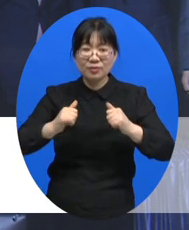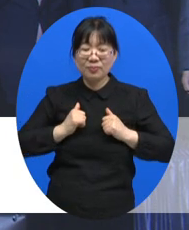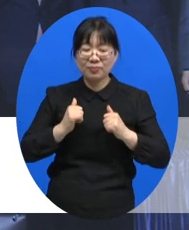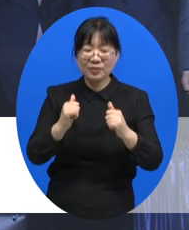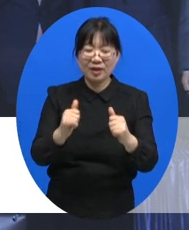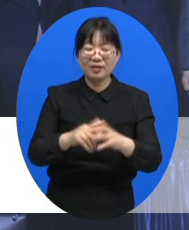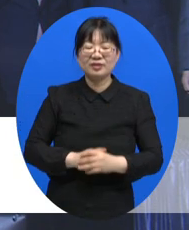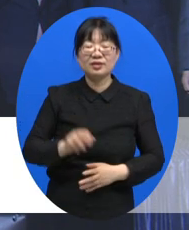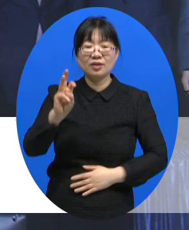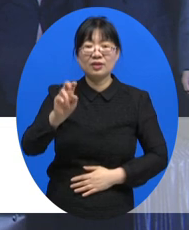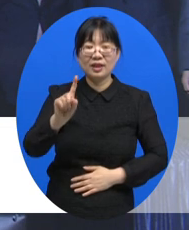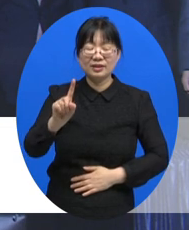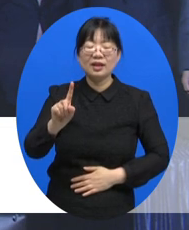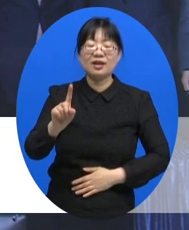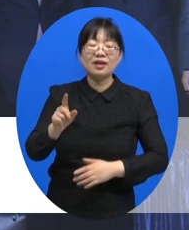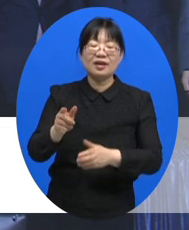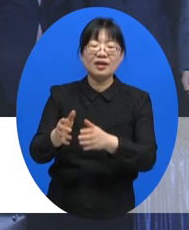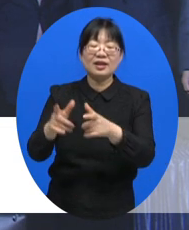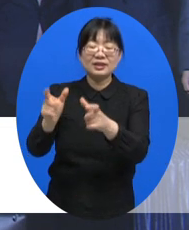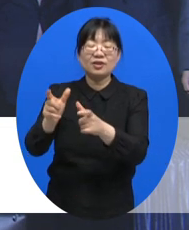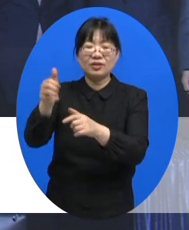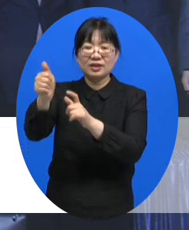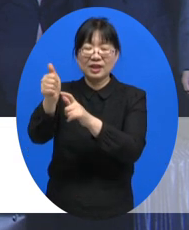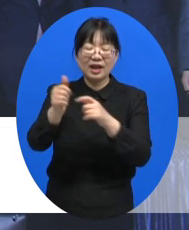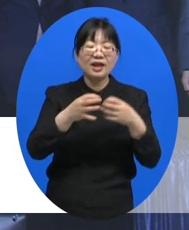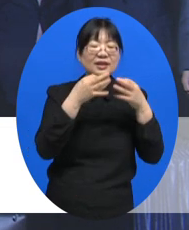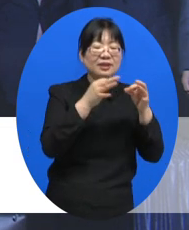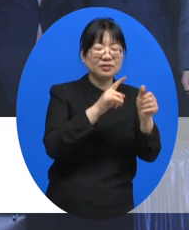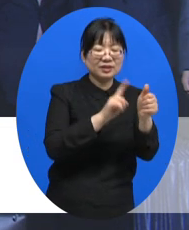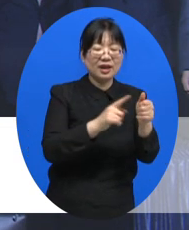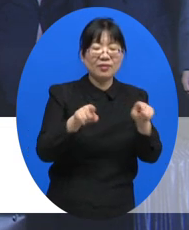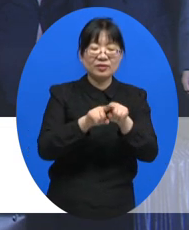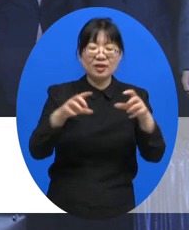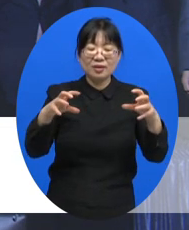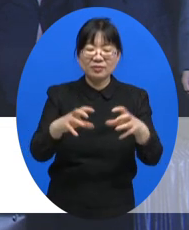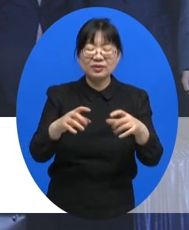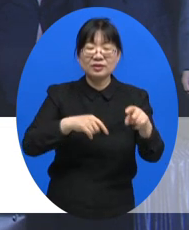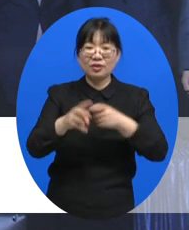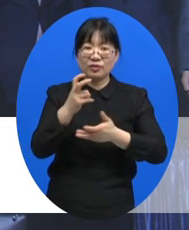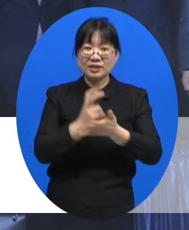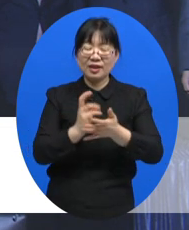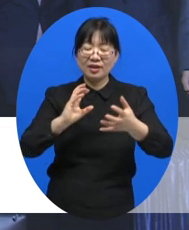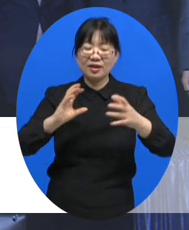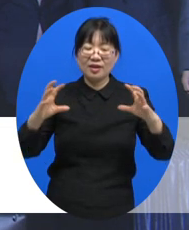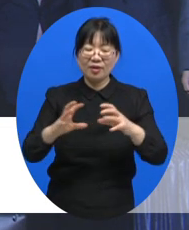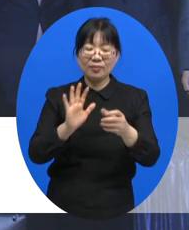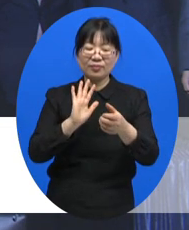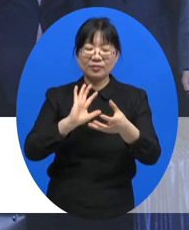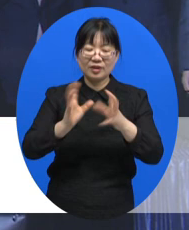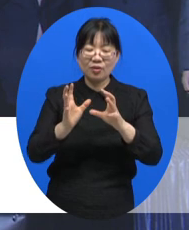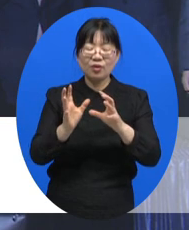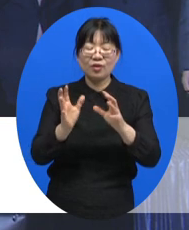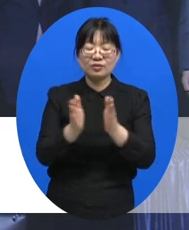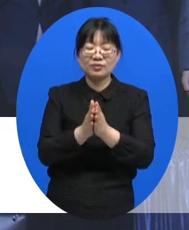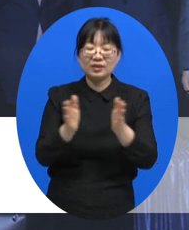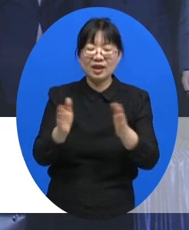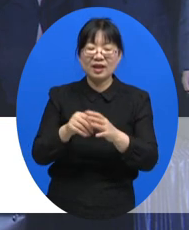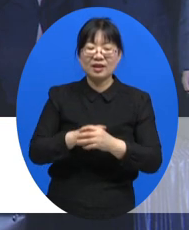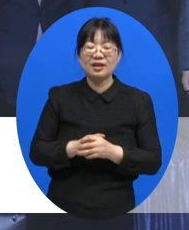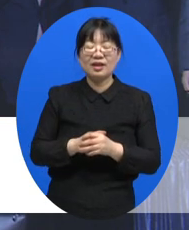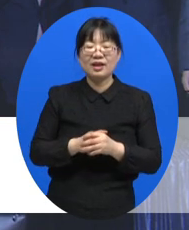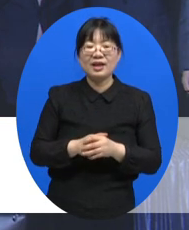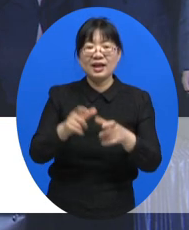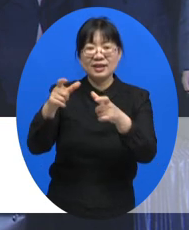31개 시장 군수가 한자리에 모인 정책협력위원회가 열렸는데요. 문제 해결을 위해 시군과 정당을